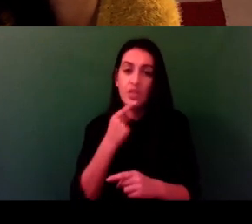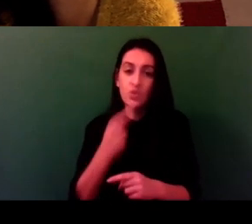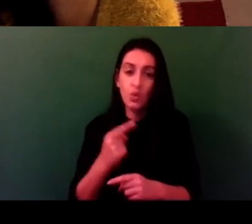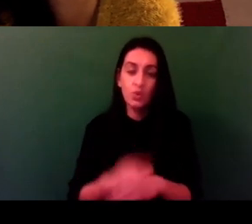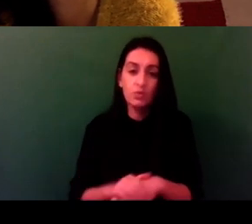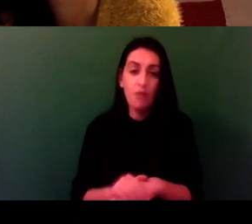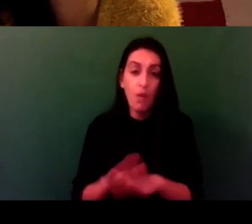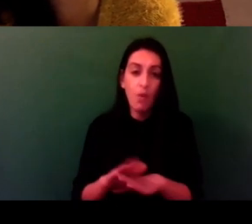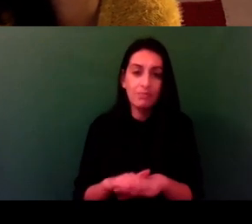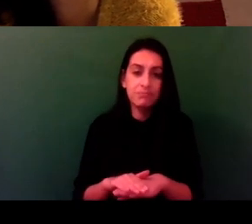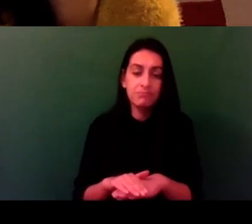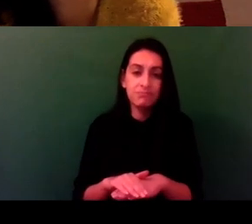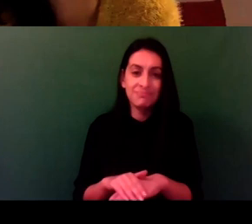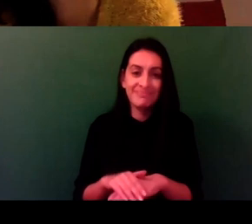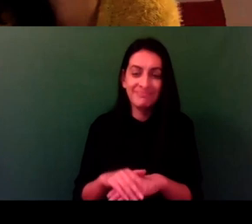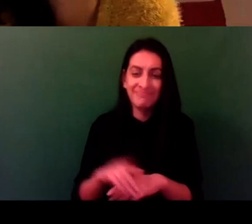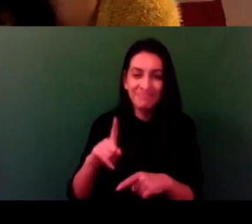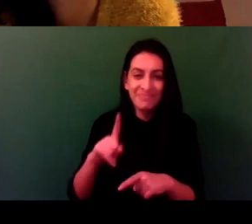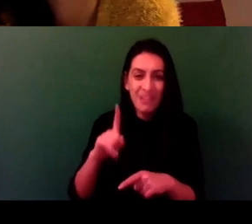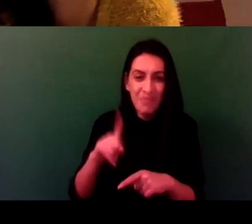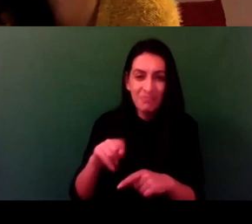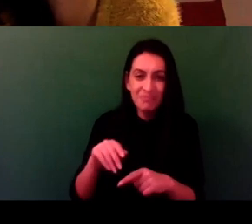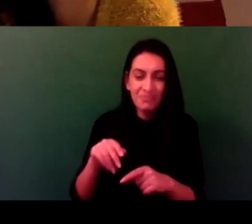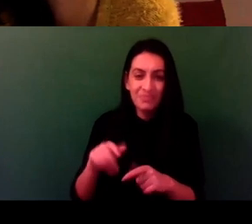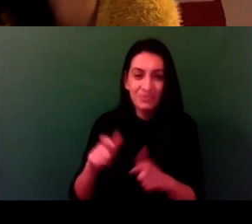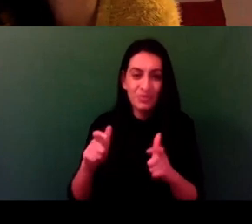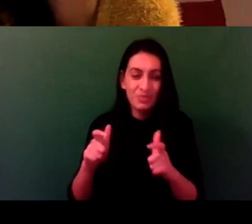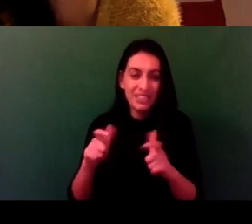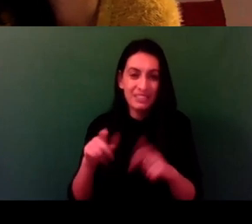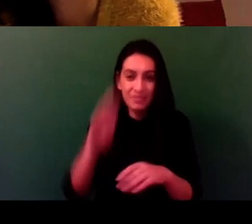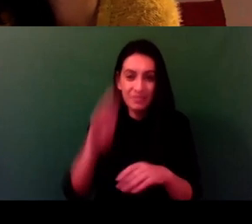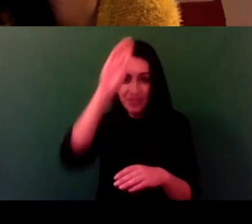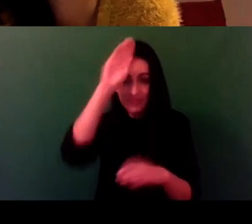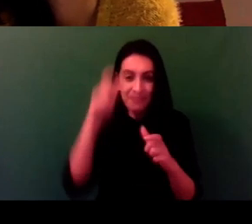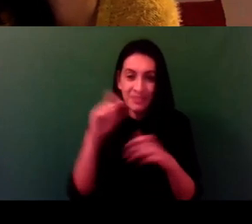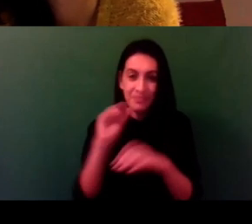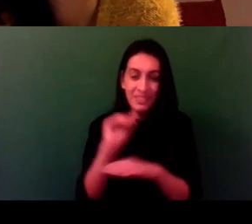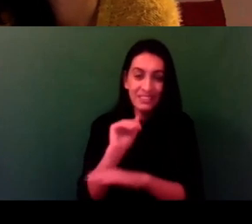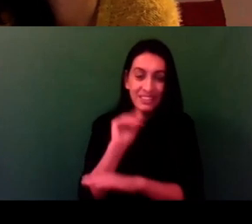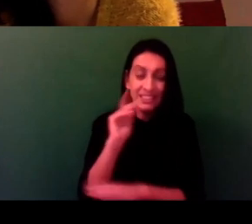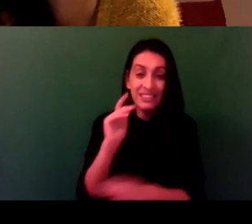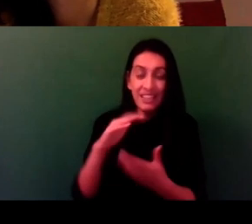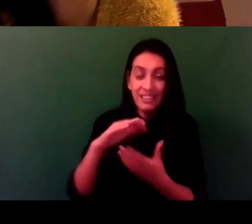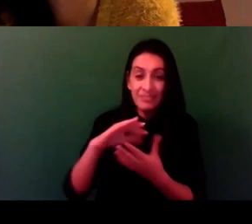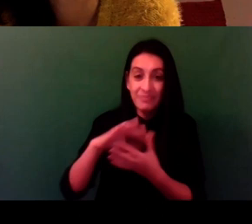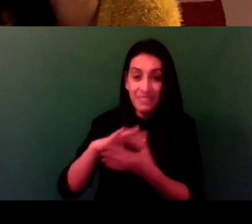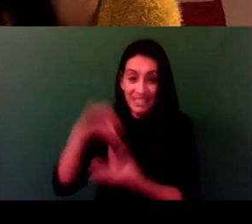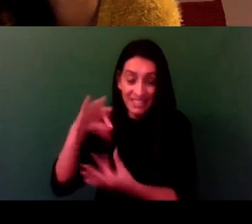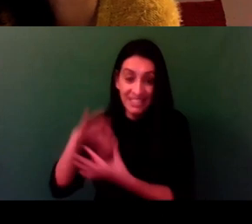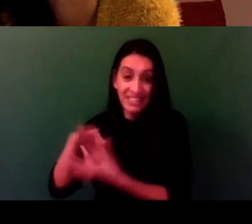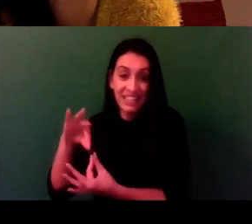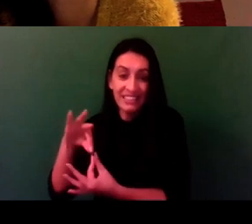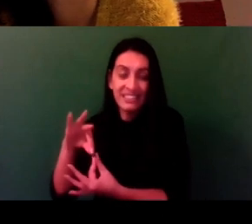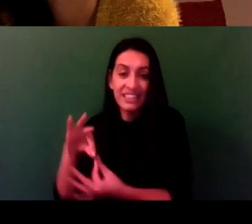yapmış milyonlarca insanla el sıkışmış ve öpüşmüş bir siyasetçi kadar temas içinde olmadığımı da kabullenerek bunu